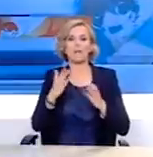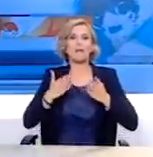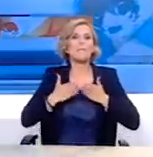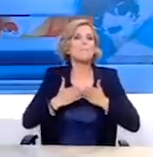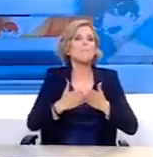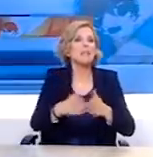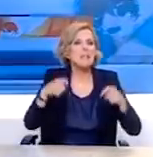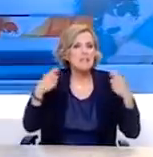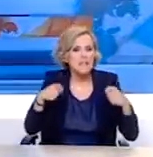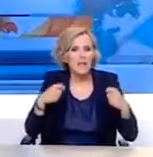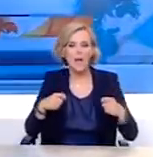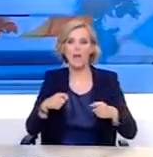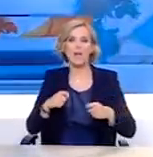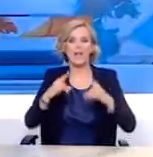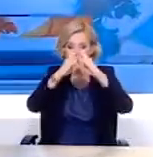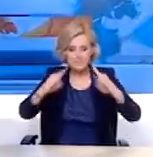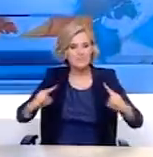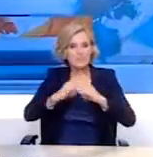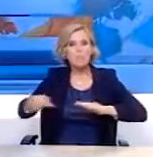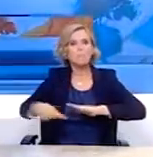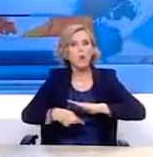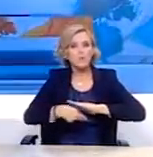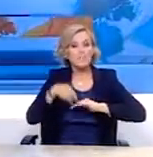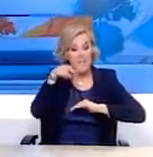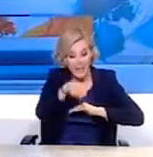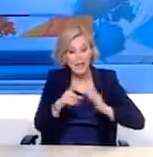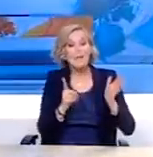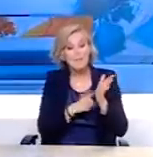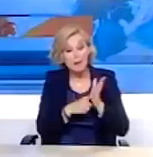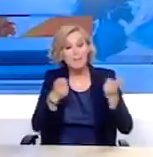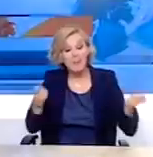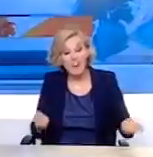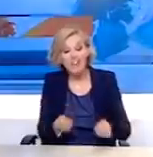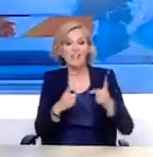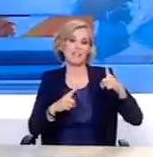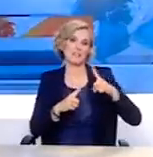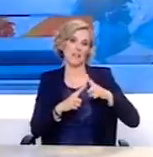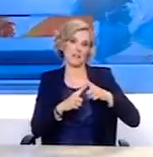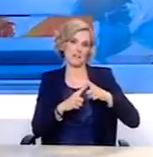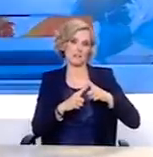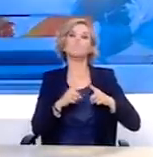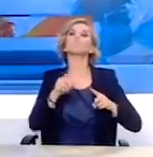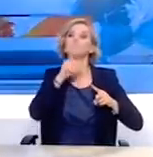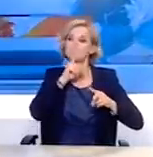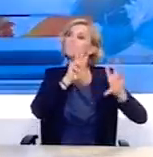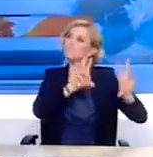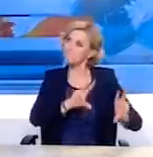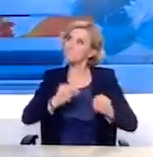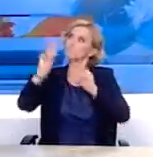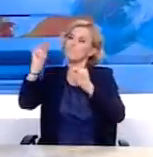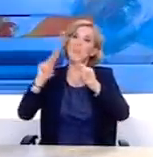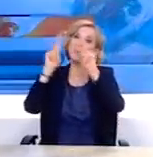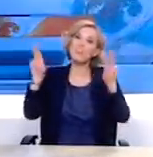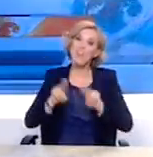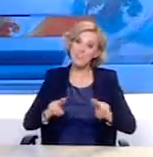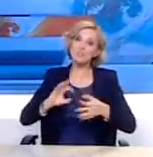έχω αναφέρει πρόσφατα. Τα ίδια κριτήρια με εμάς έχουν υιοθετήσει και διεθνείς οργανισμοί. Πολλοί επικαλούνται κάποιες χώρες για τα πολλά τους